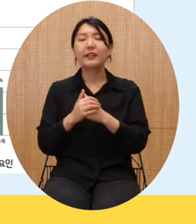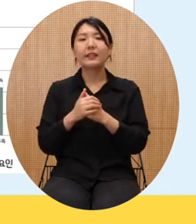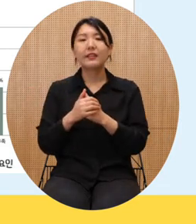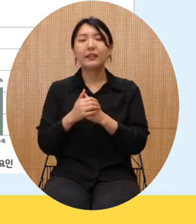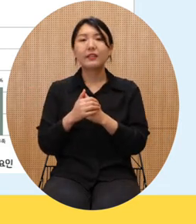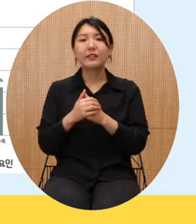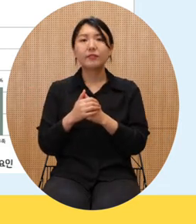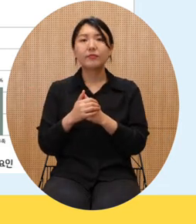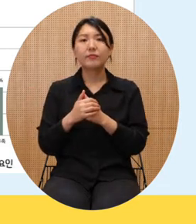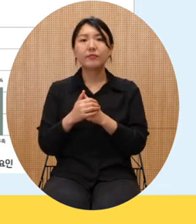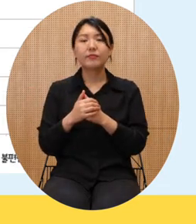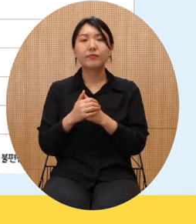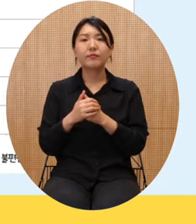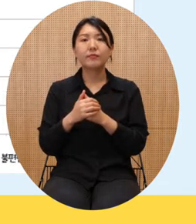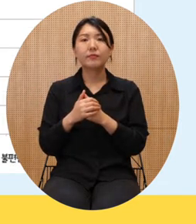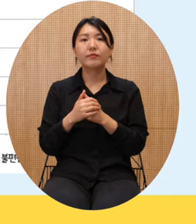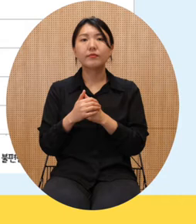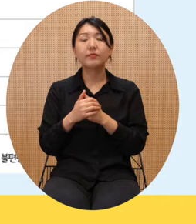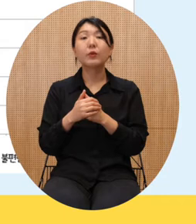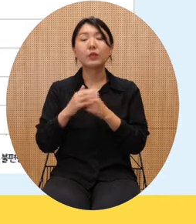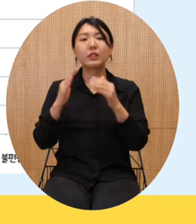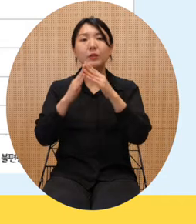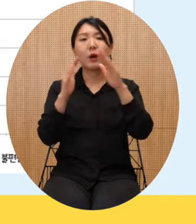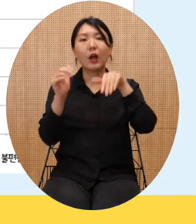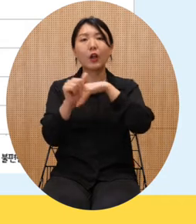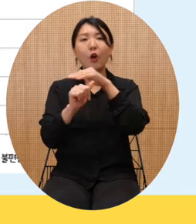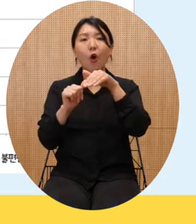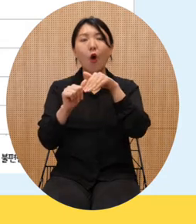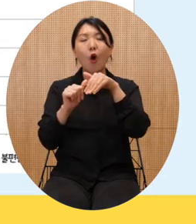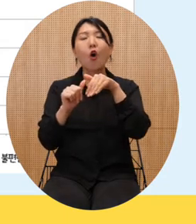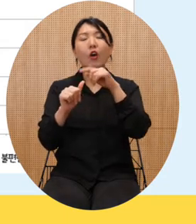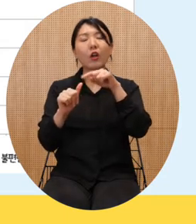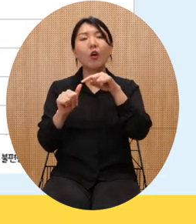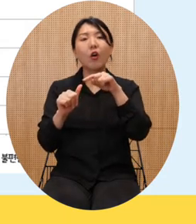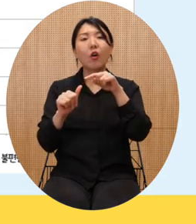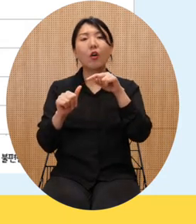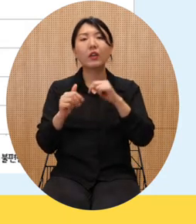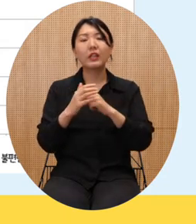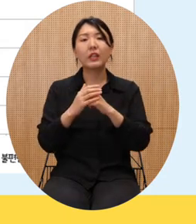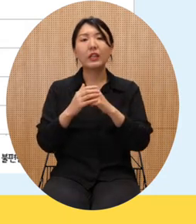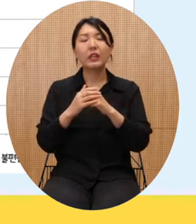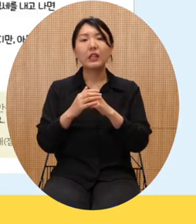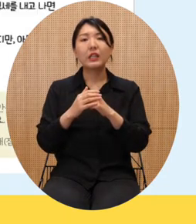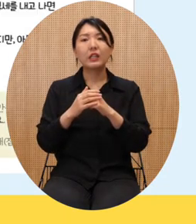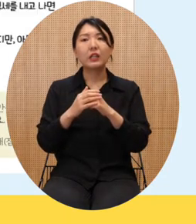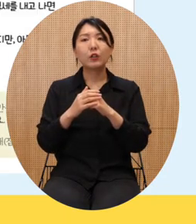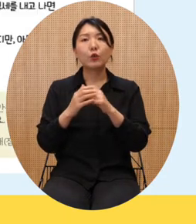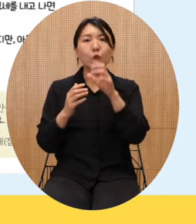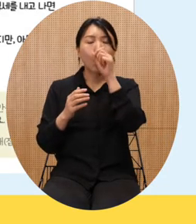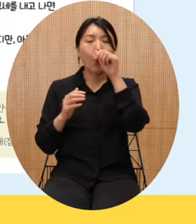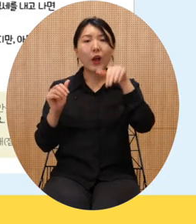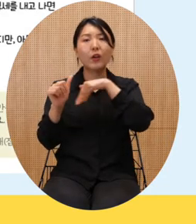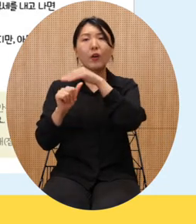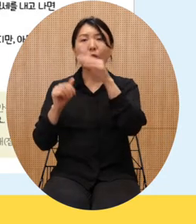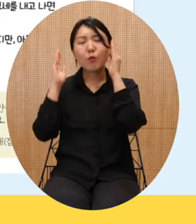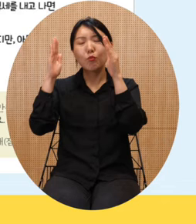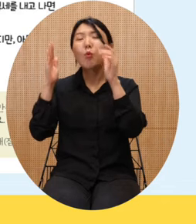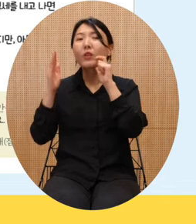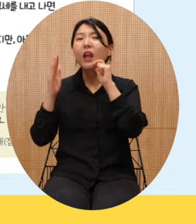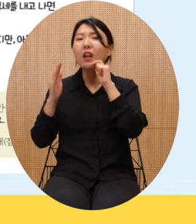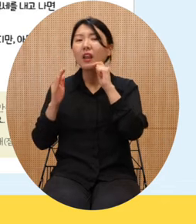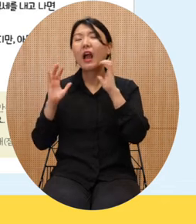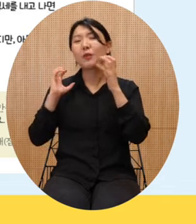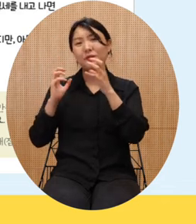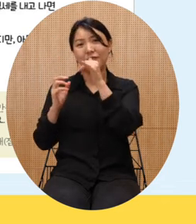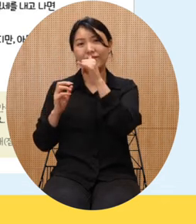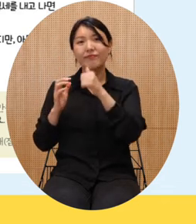그런 생각을 하는데요. 일부 가구는 그러고 있었고요. 그다음에 주거 환경은 학업성취도와도